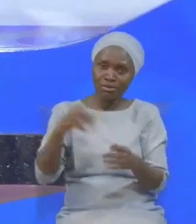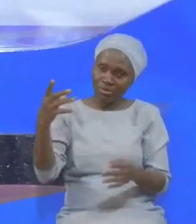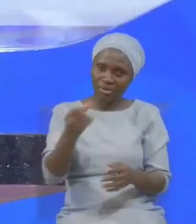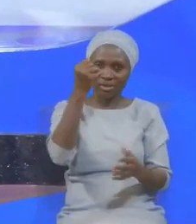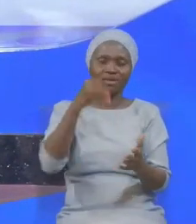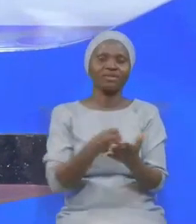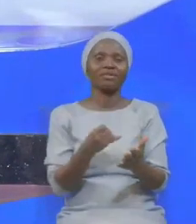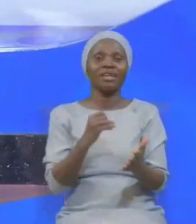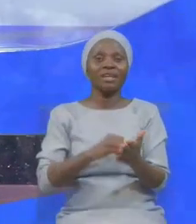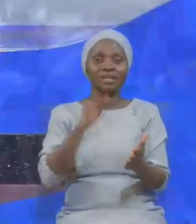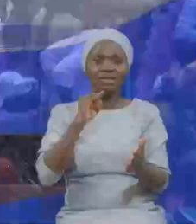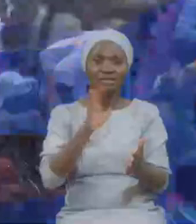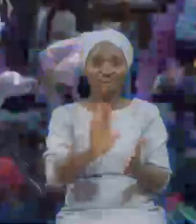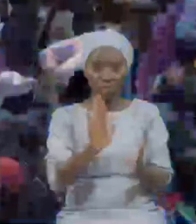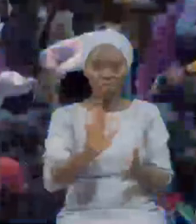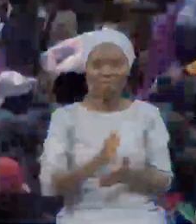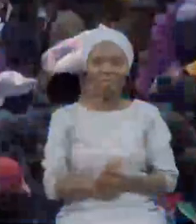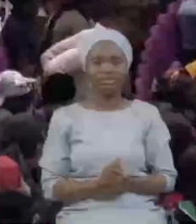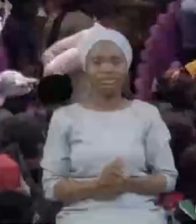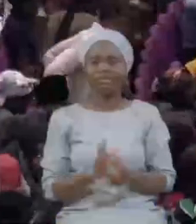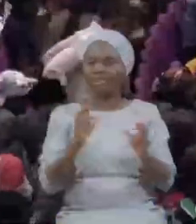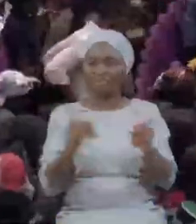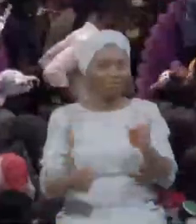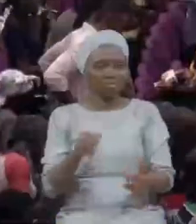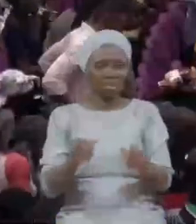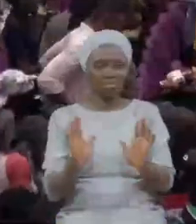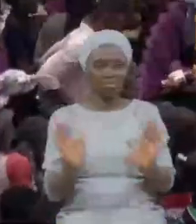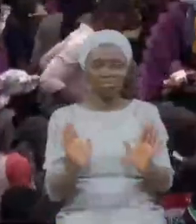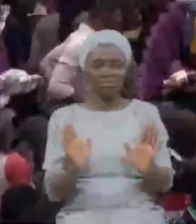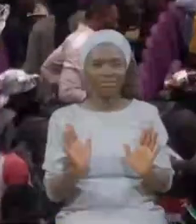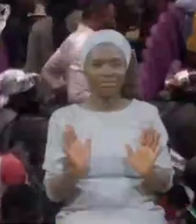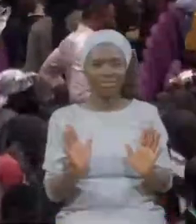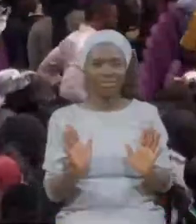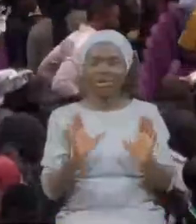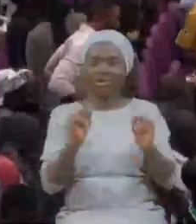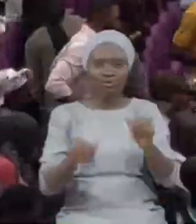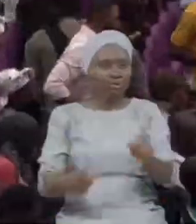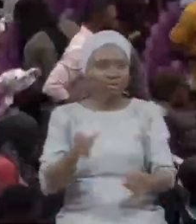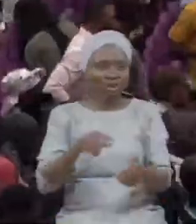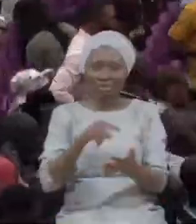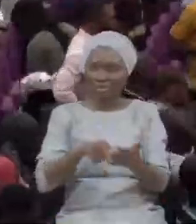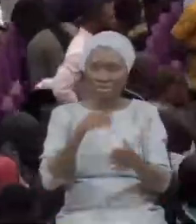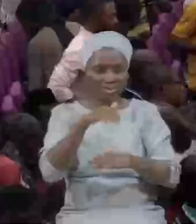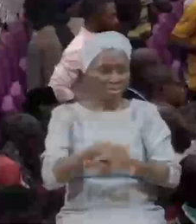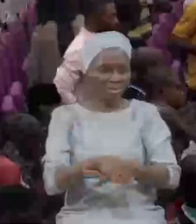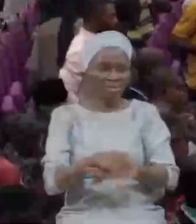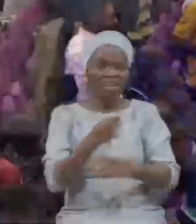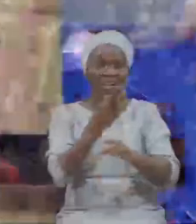recevez cela. C'est pour vous. C'est pour vous. Il n'y a pas de doute ce soir. Pas de doute ce soir.